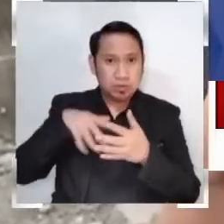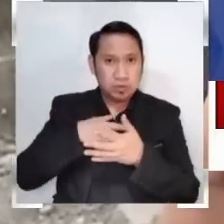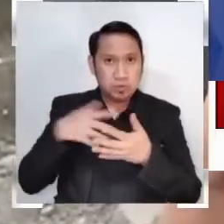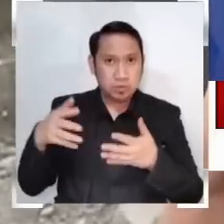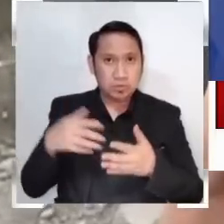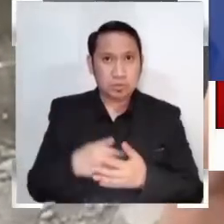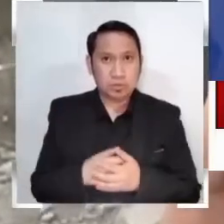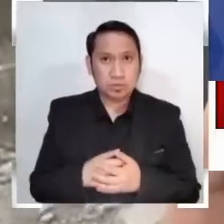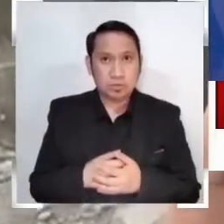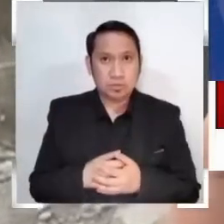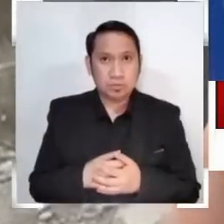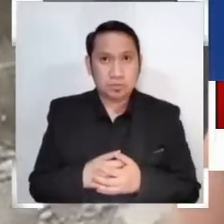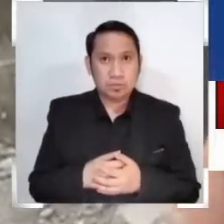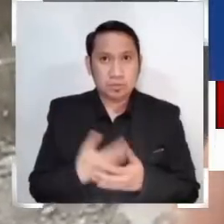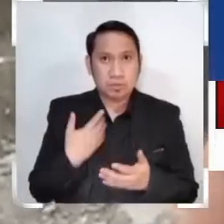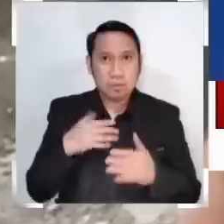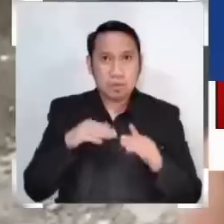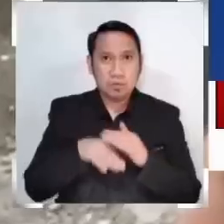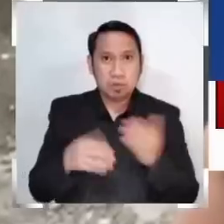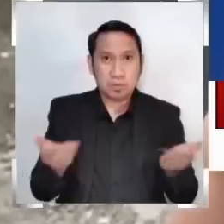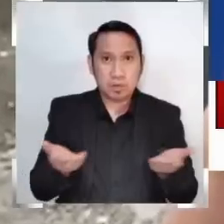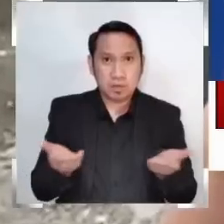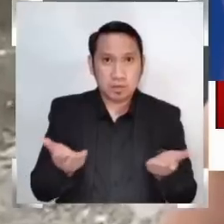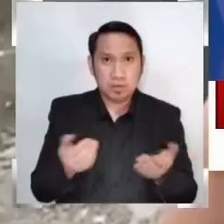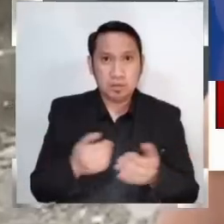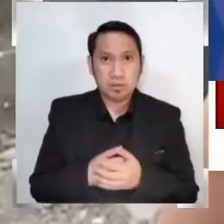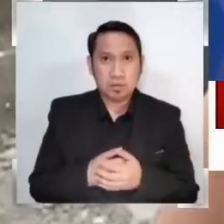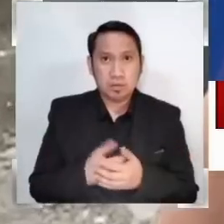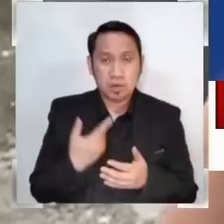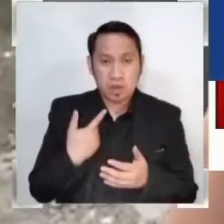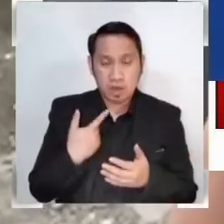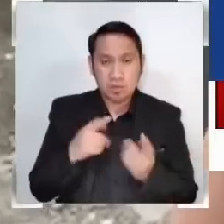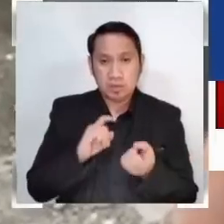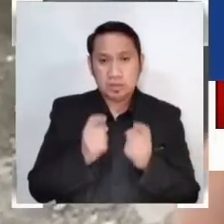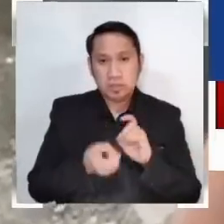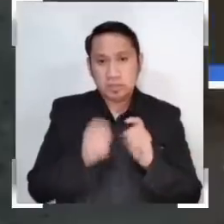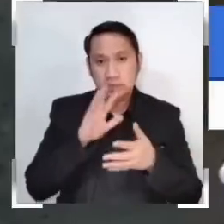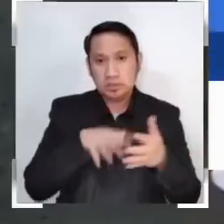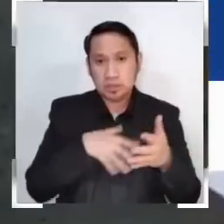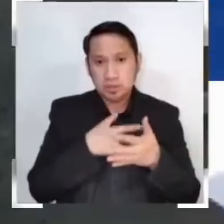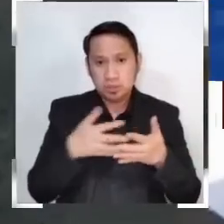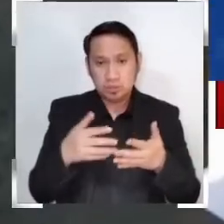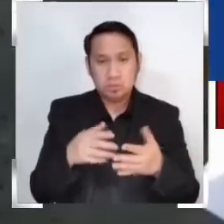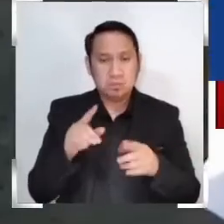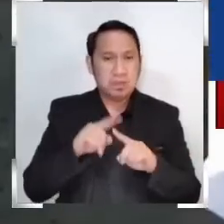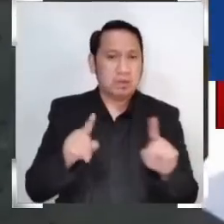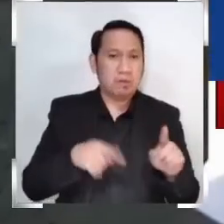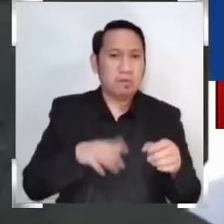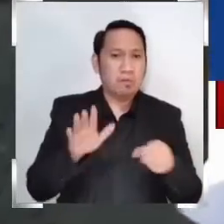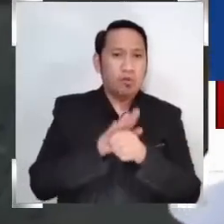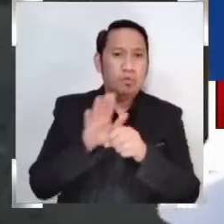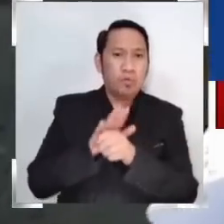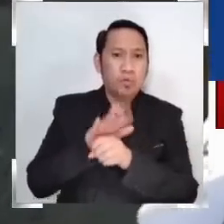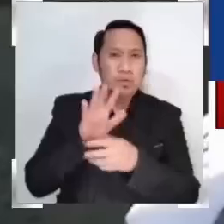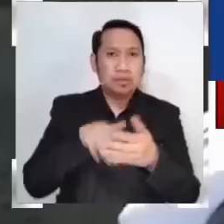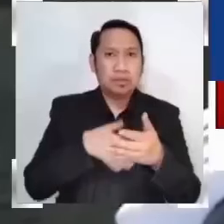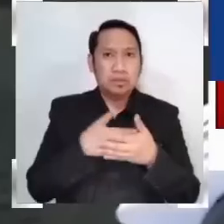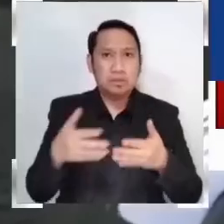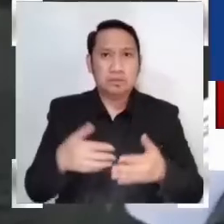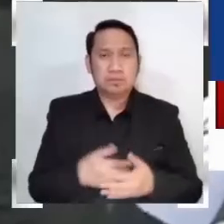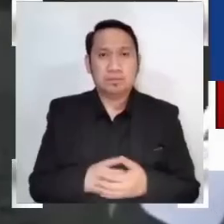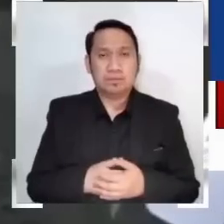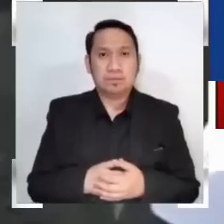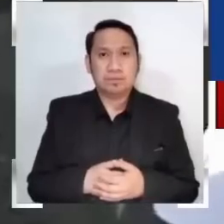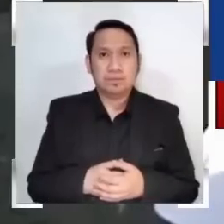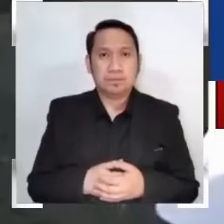dire. O di ay na, nag-rebook may usab, fully book agad. Tulat-tulat rami kay basi lamang bang ma-change